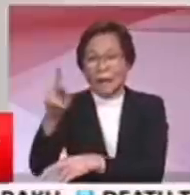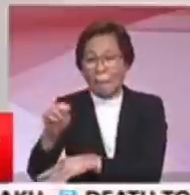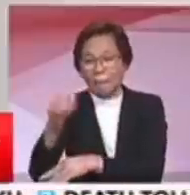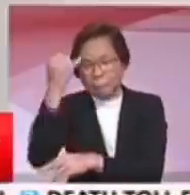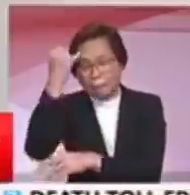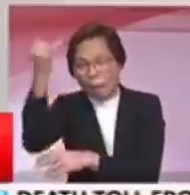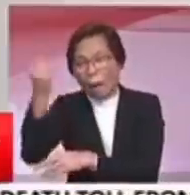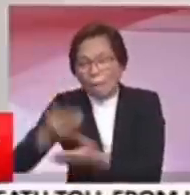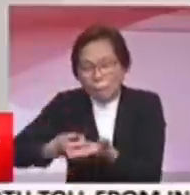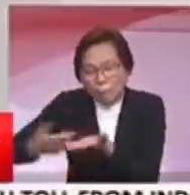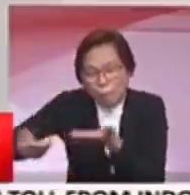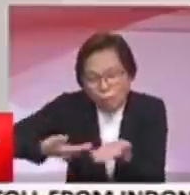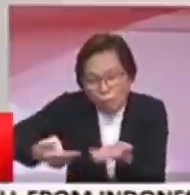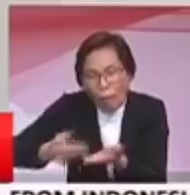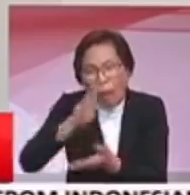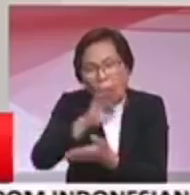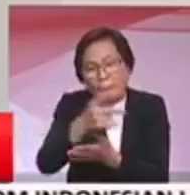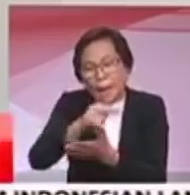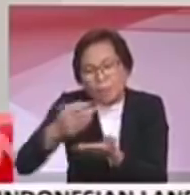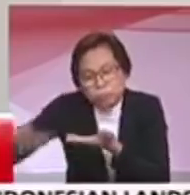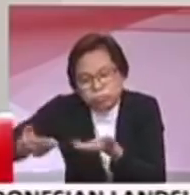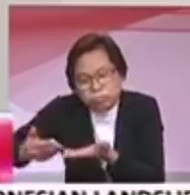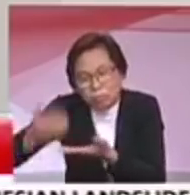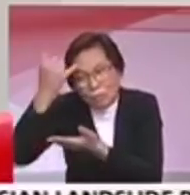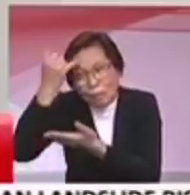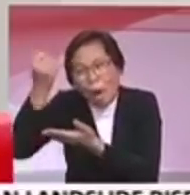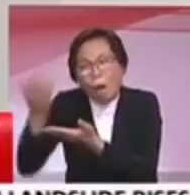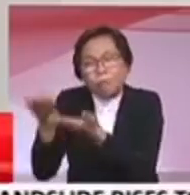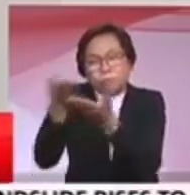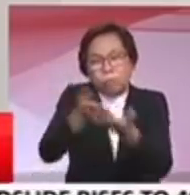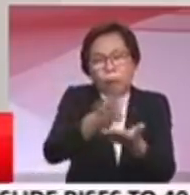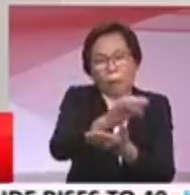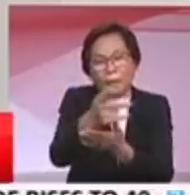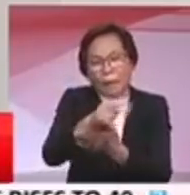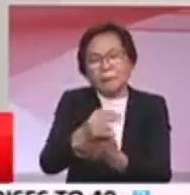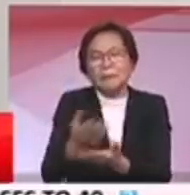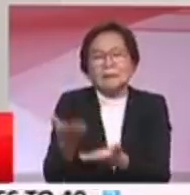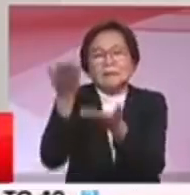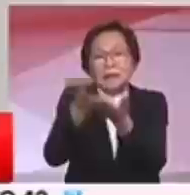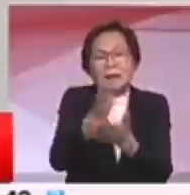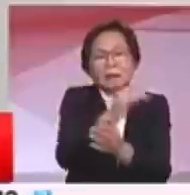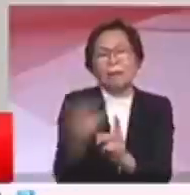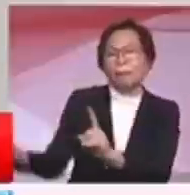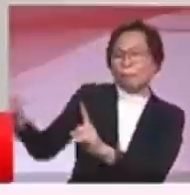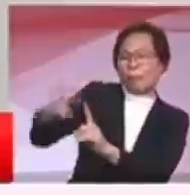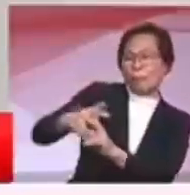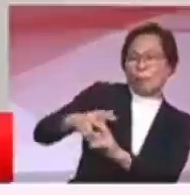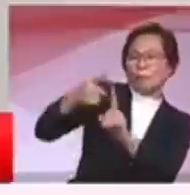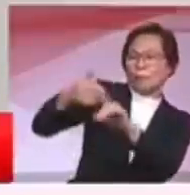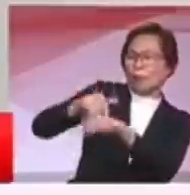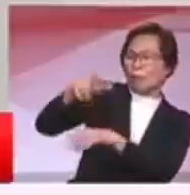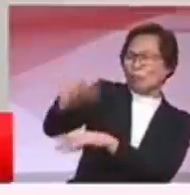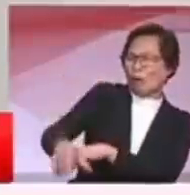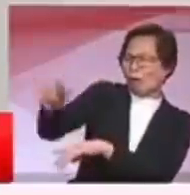Kesihatan memberi berbincang dan memberi pandangan kepada MKN mengenai cadangan dan permohonan daripada rakyat